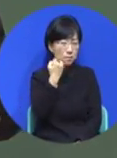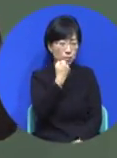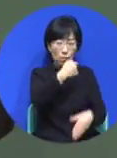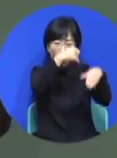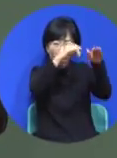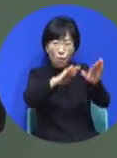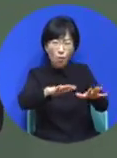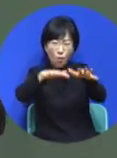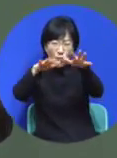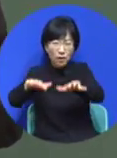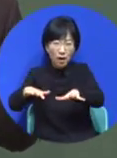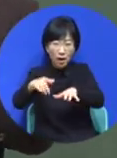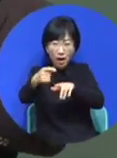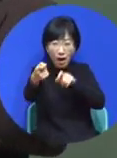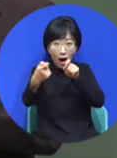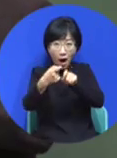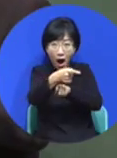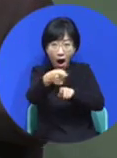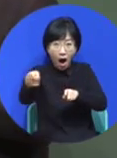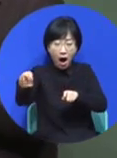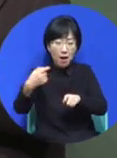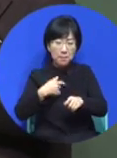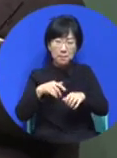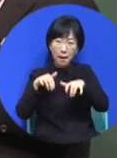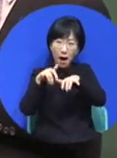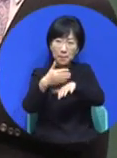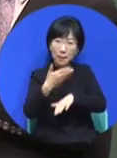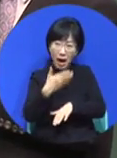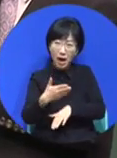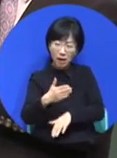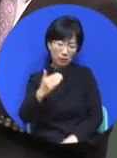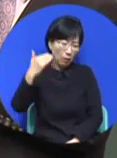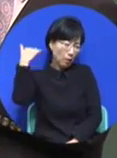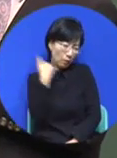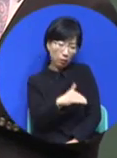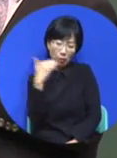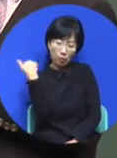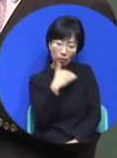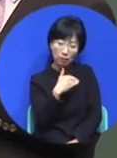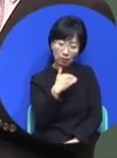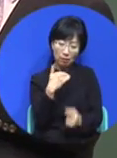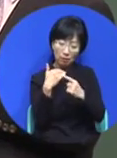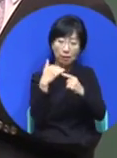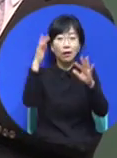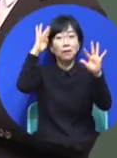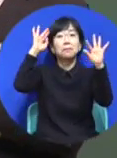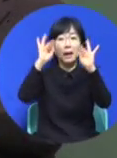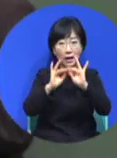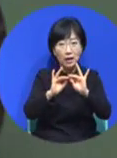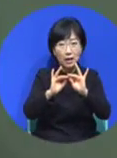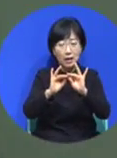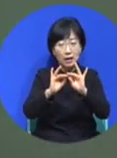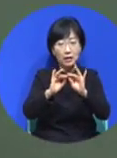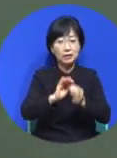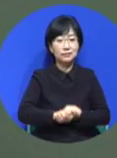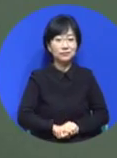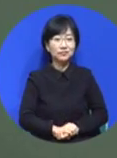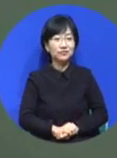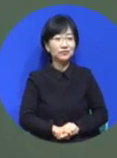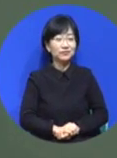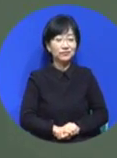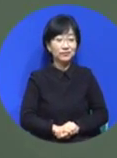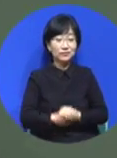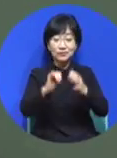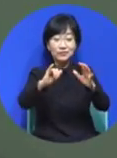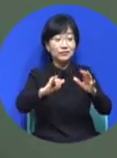되잖아요. When you say things like, how can we cross the Red Sea? Yes, it makes sense. 하나님 안 믿는데 우리가 말하면 그